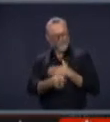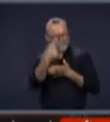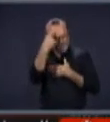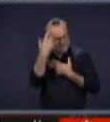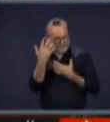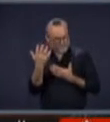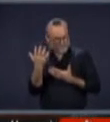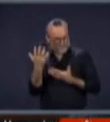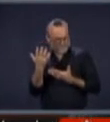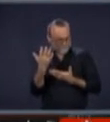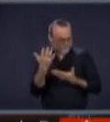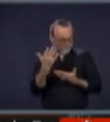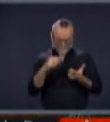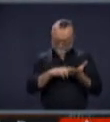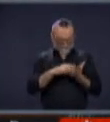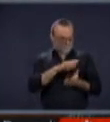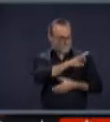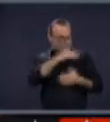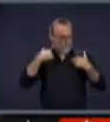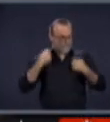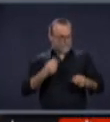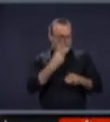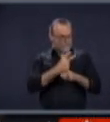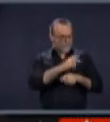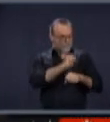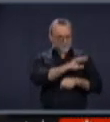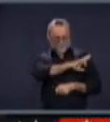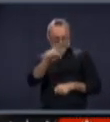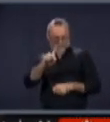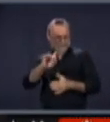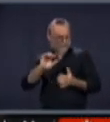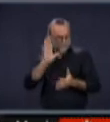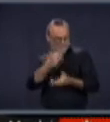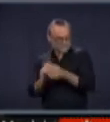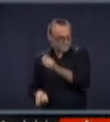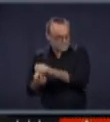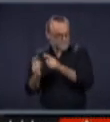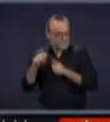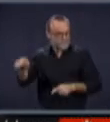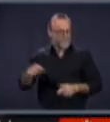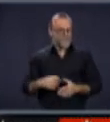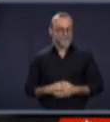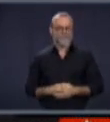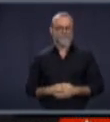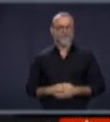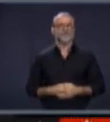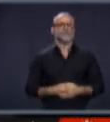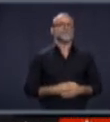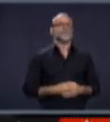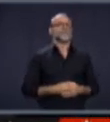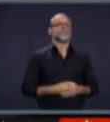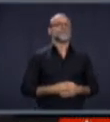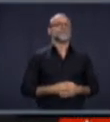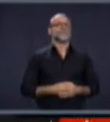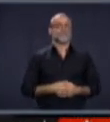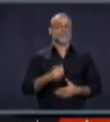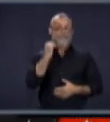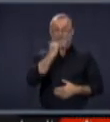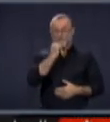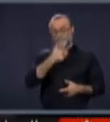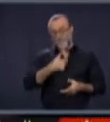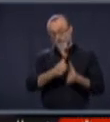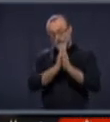pensez que ça peut avoir comme répercussion sur les personnes de la santé qui reviennent au travail? Bien, tous les jours, moi, j'essaie de demander